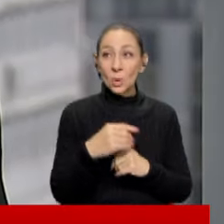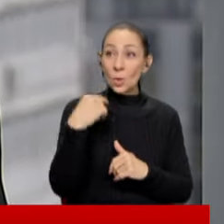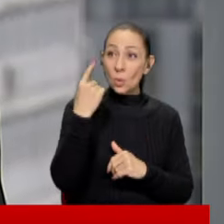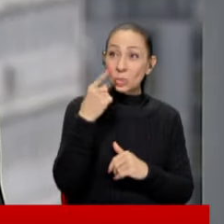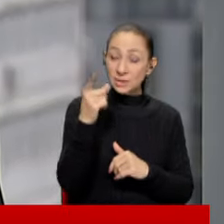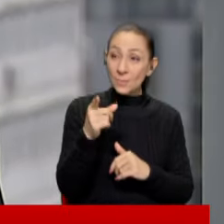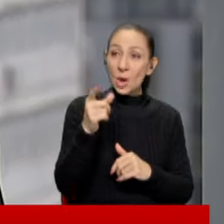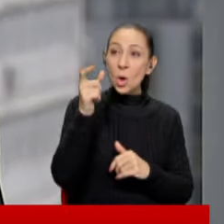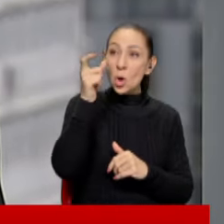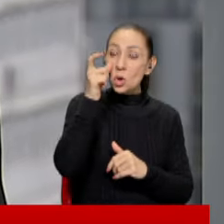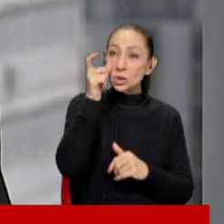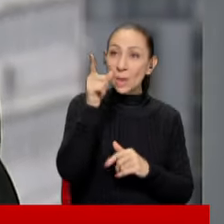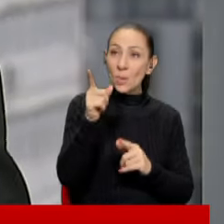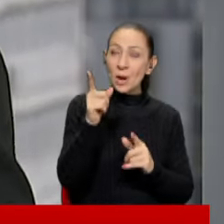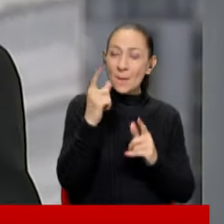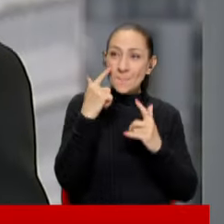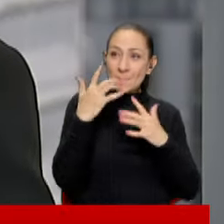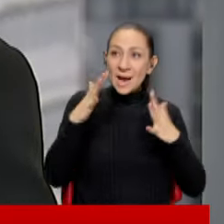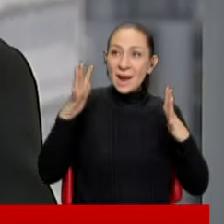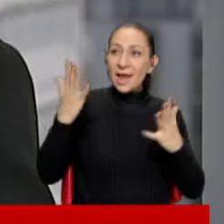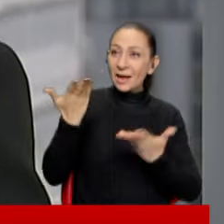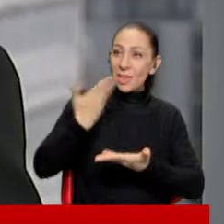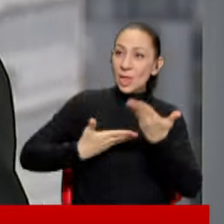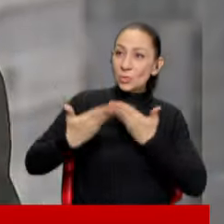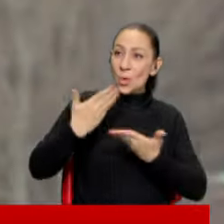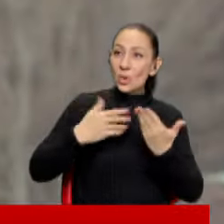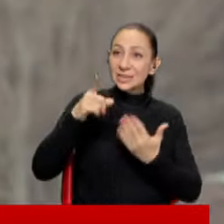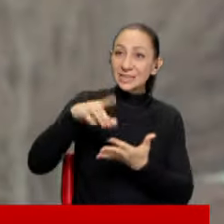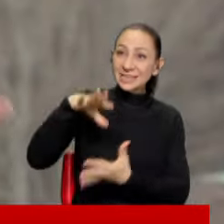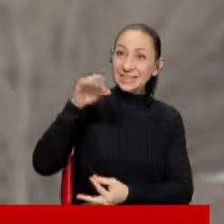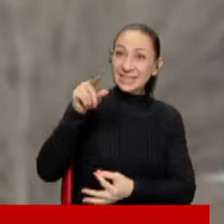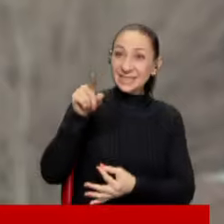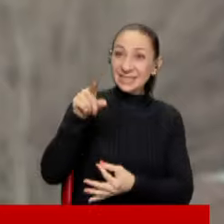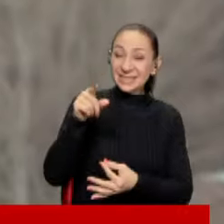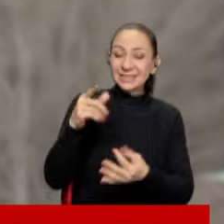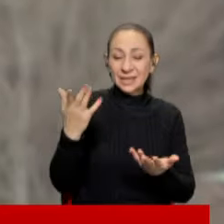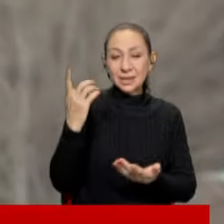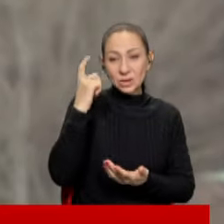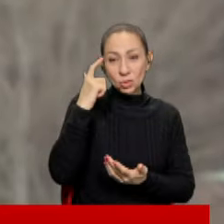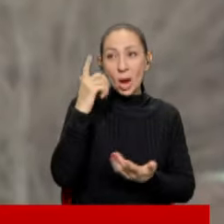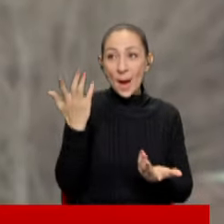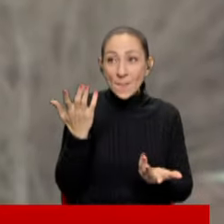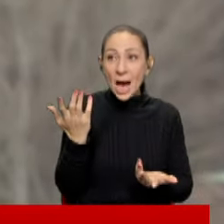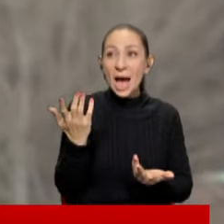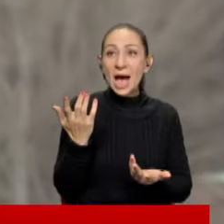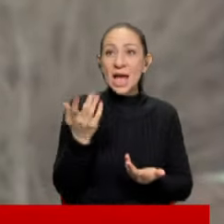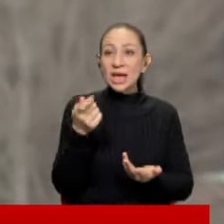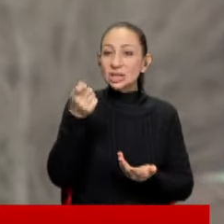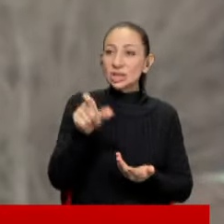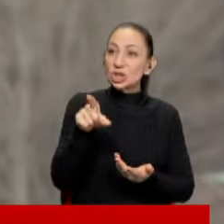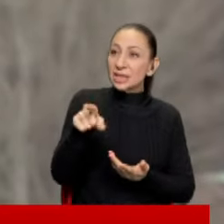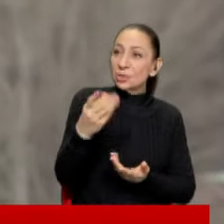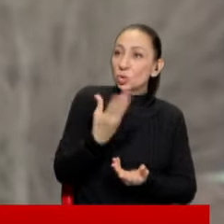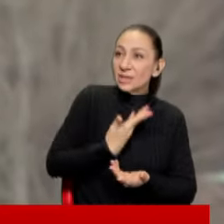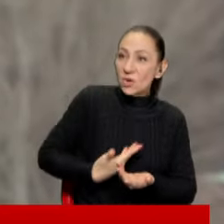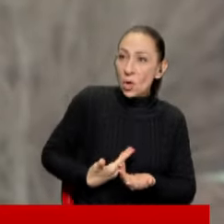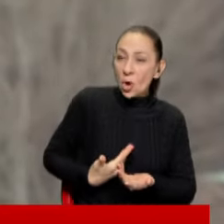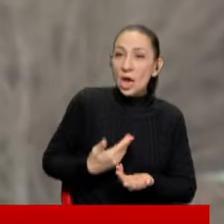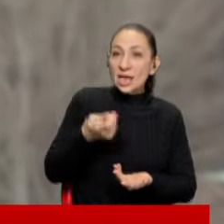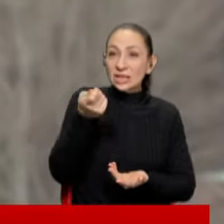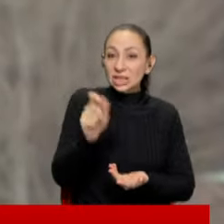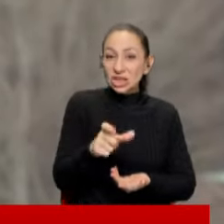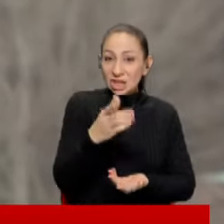kampanya götürüyoruz. O yüzden Sayın Özgür Özel böyle gözleri parlayarak anlatıyor. Sizi hani siz zaten tanıyor ama bir yandan da işçi de sizi çok seviyor mesela.